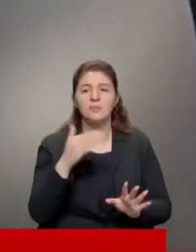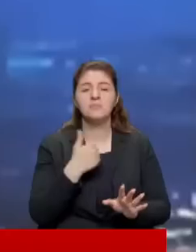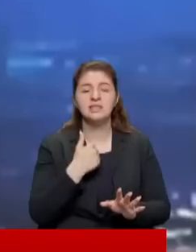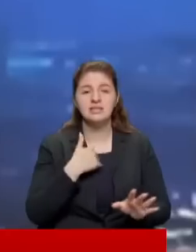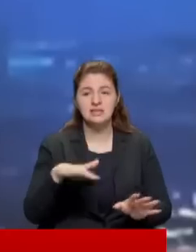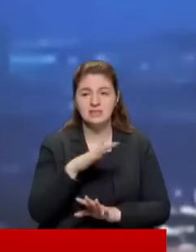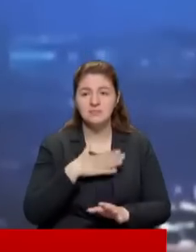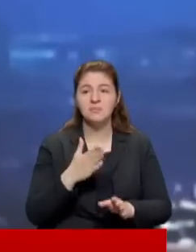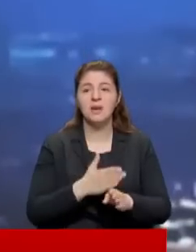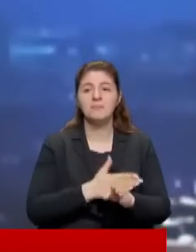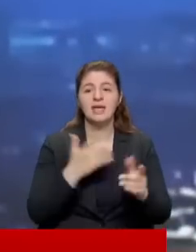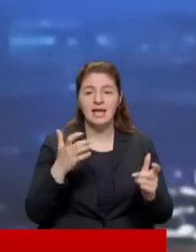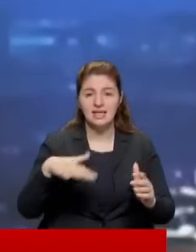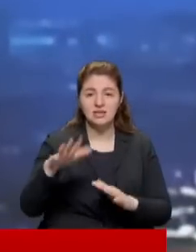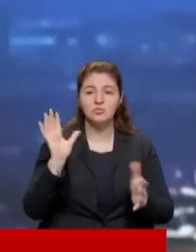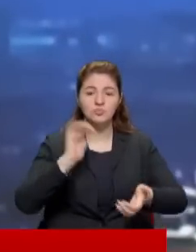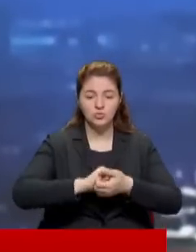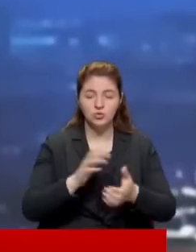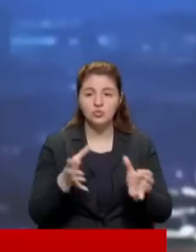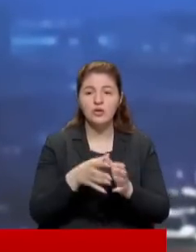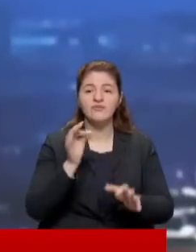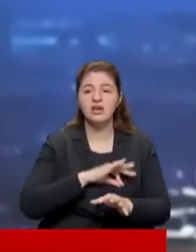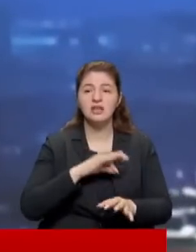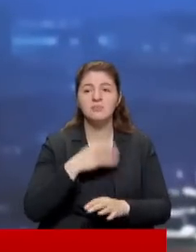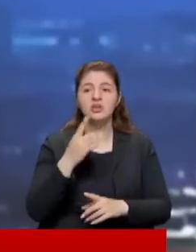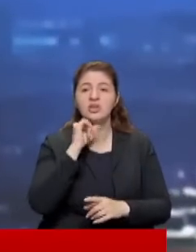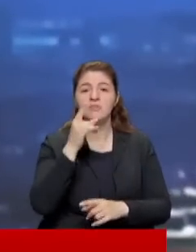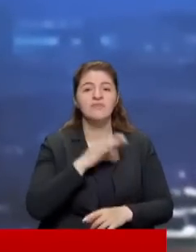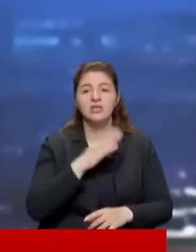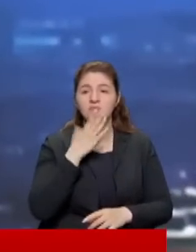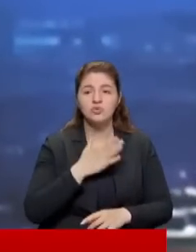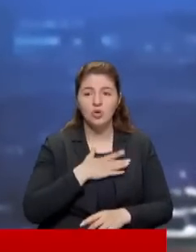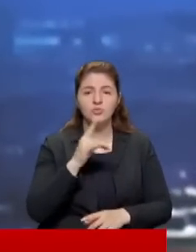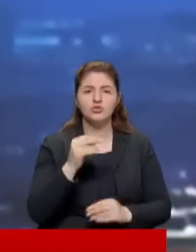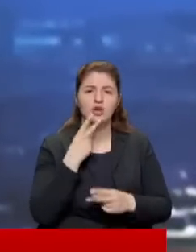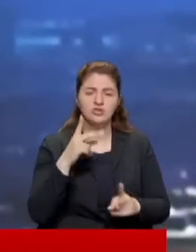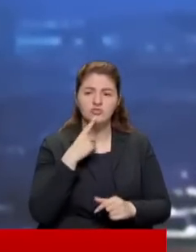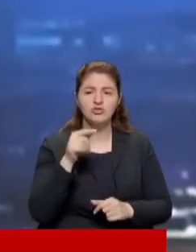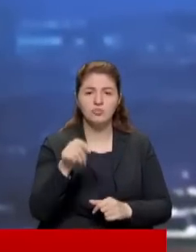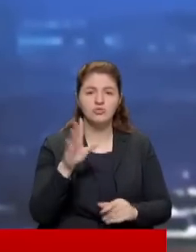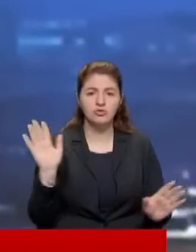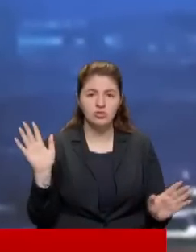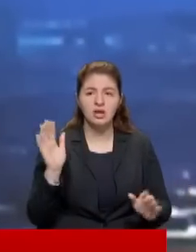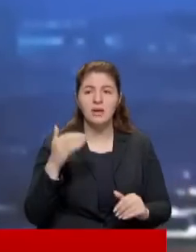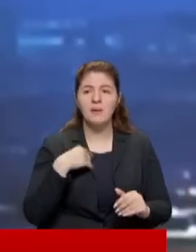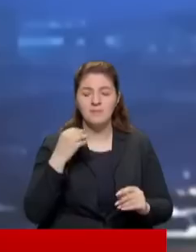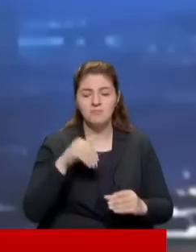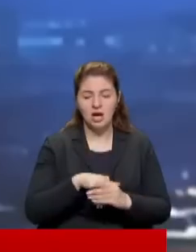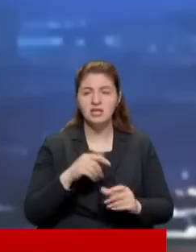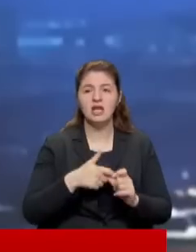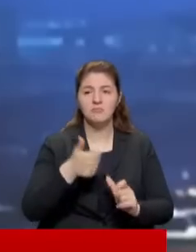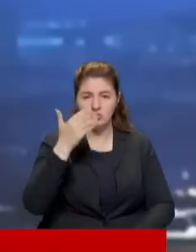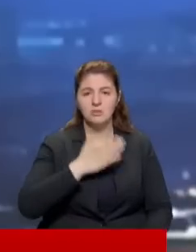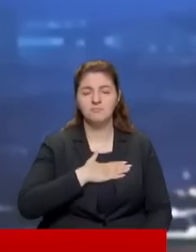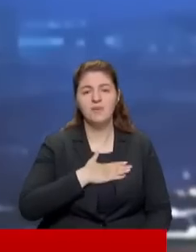bizim memleketin bütünlüklü çıkarlarından başka hiçbir çıkarımız yoktur. Bakın çok açık söyleyeceğim burada. Ben bir partinin